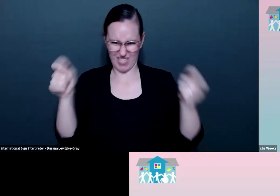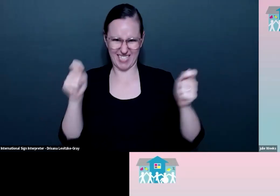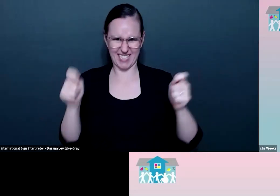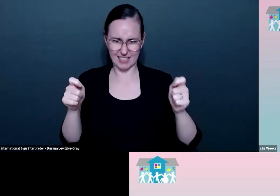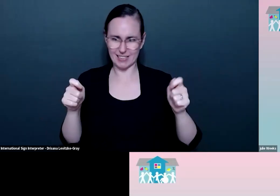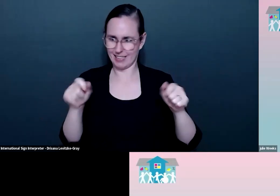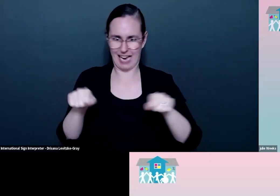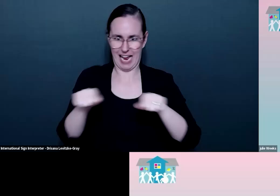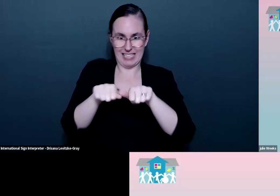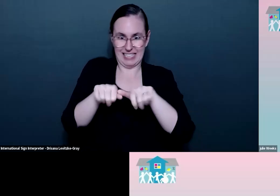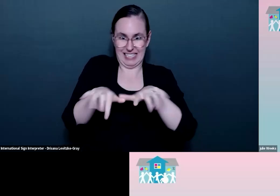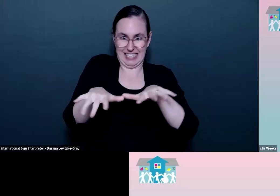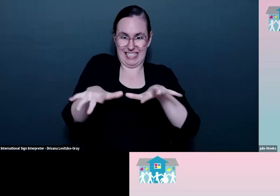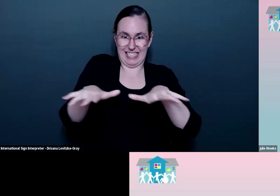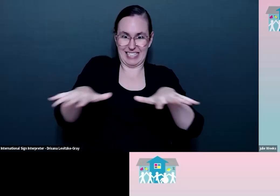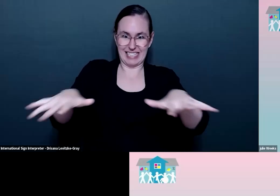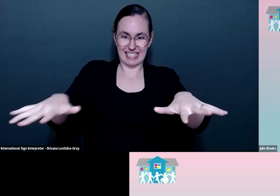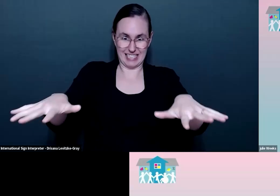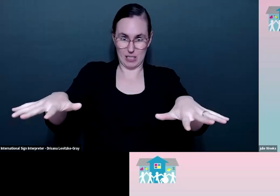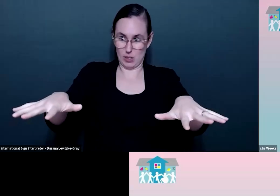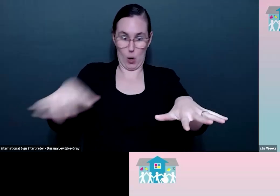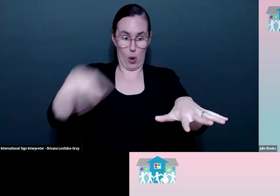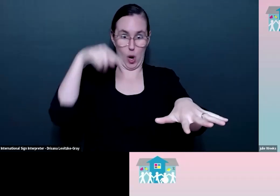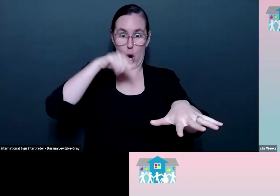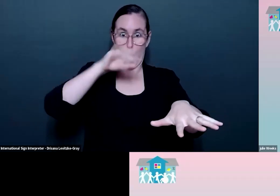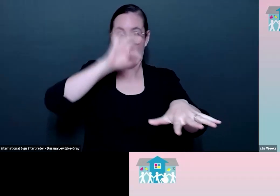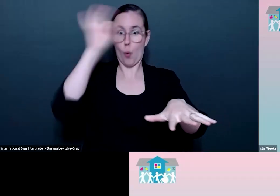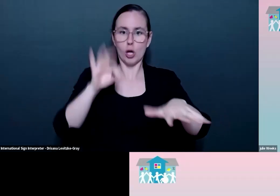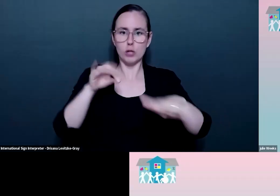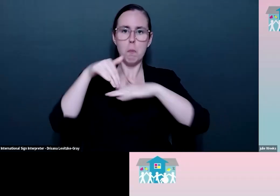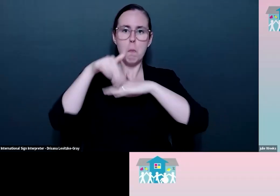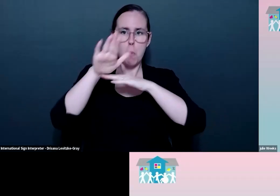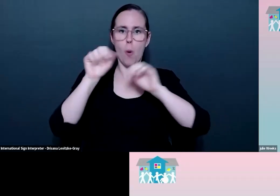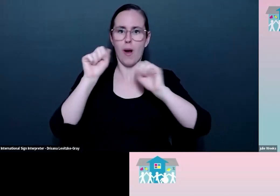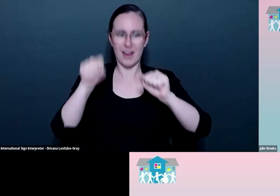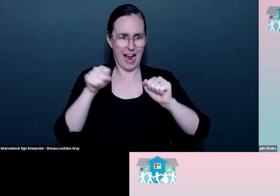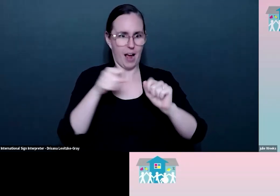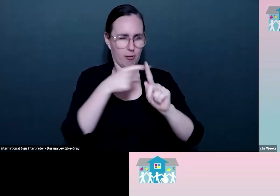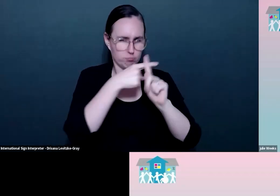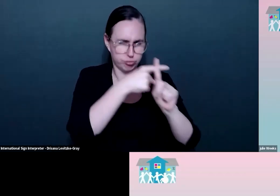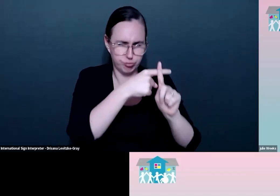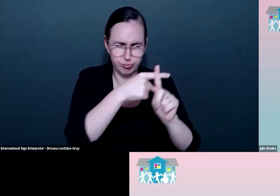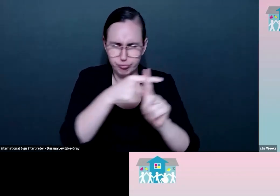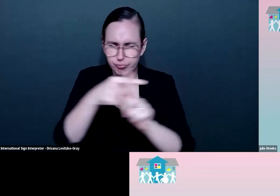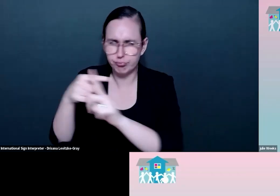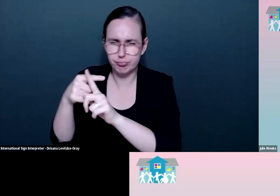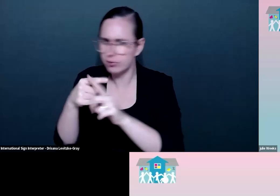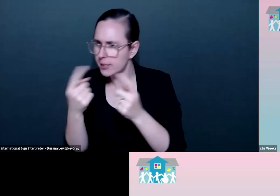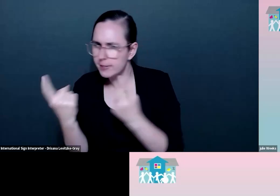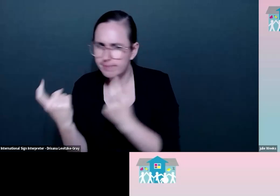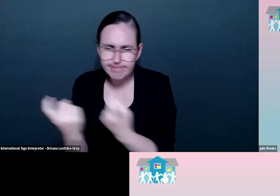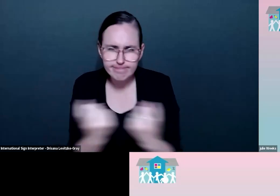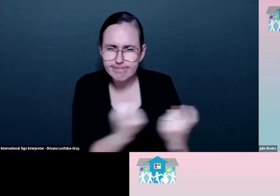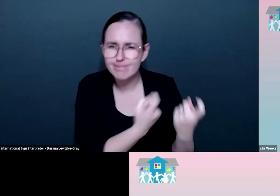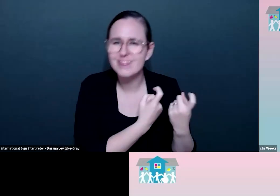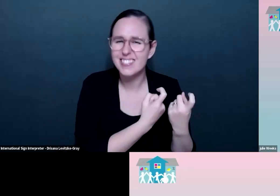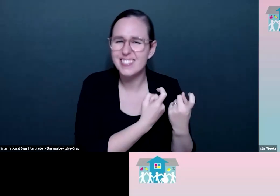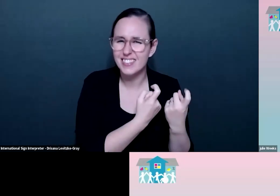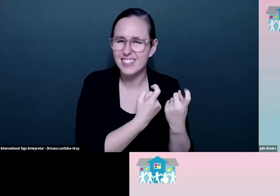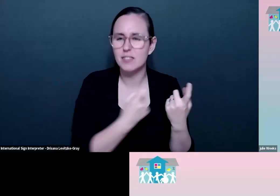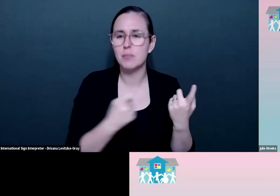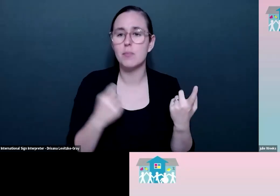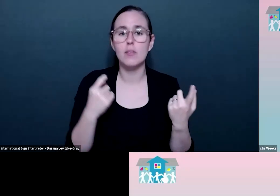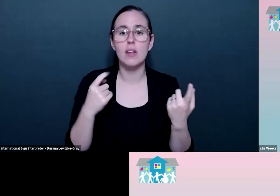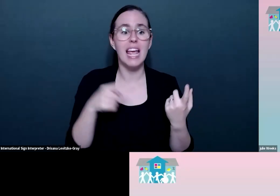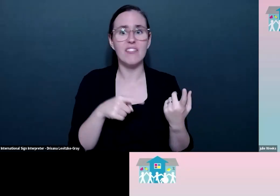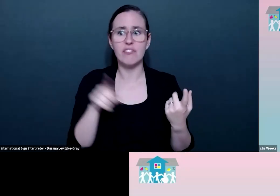de façon à réduire au minimum possible ceci. En termes de quelles étapes sont